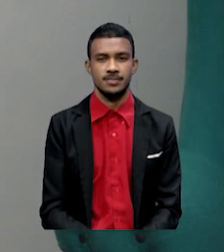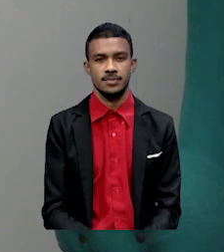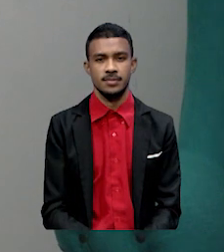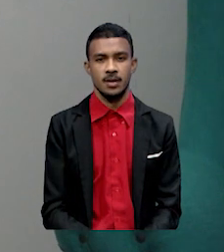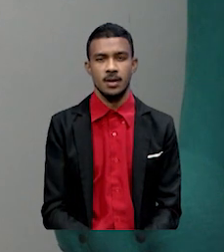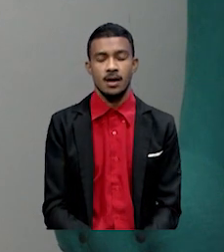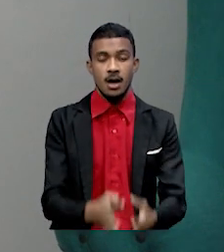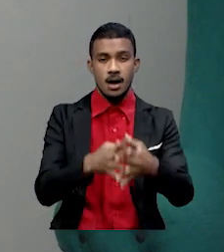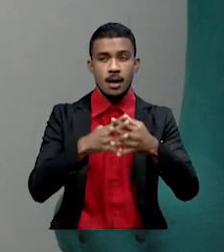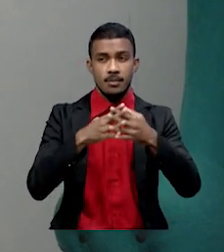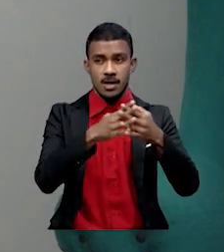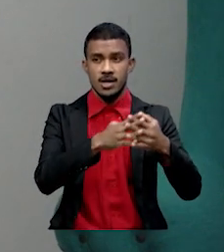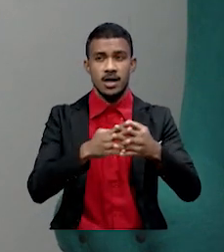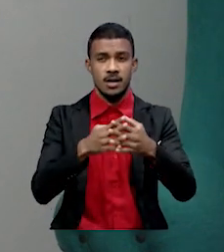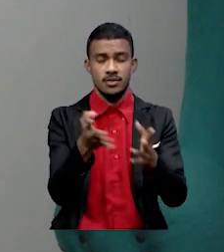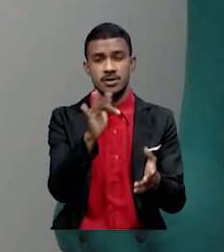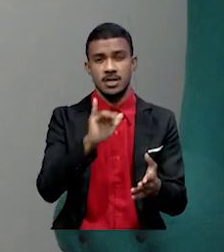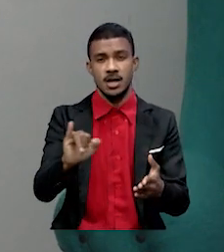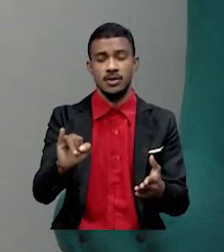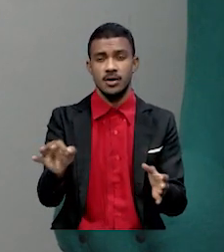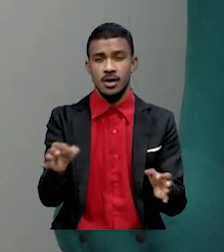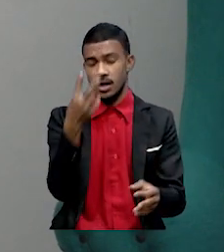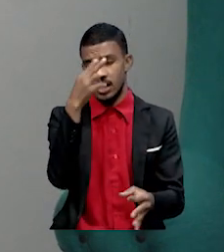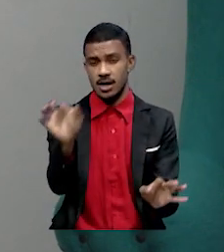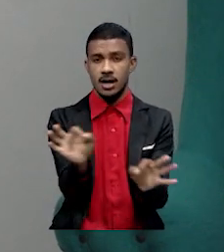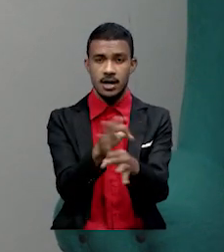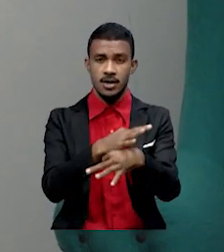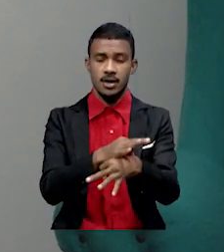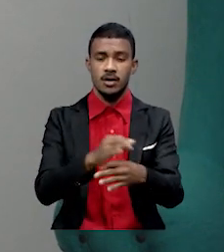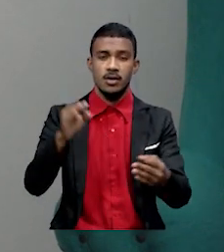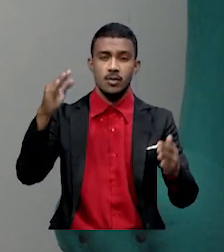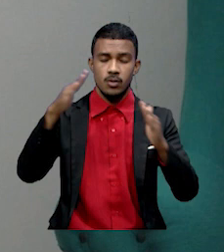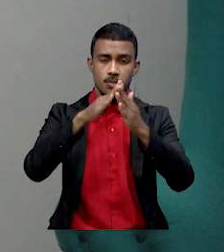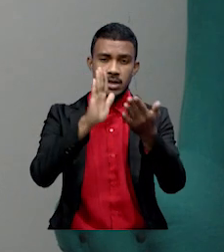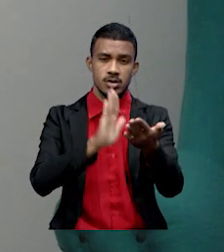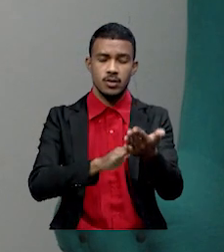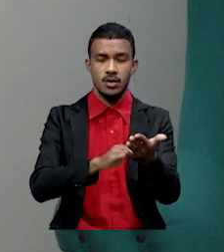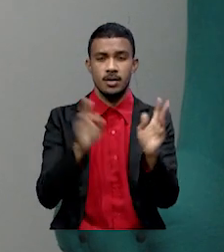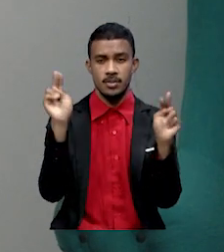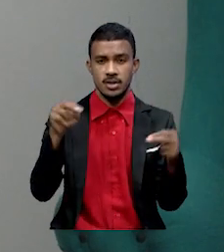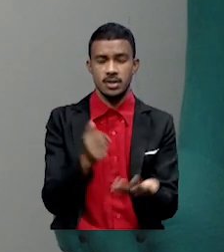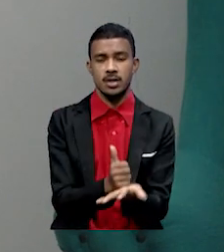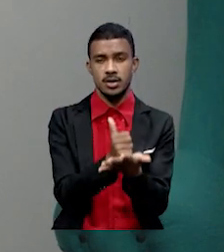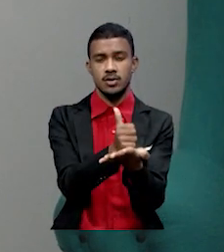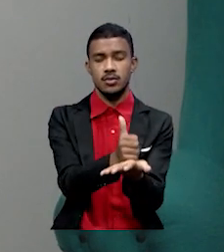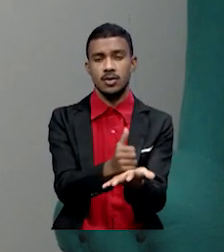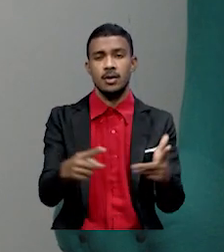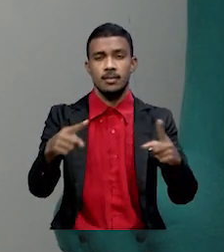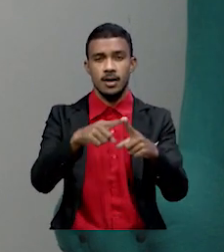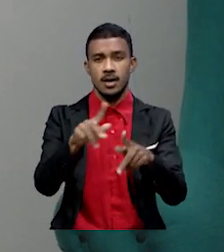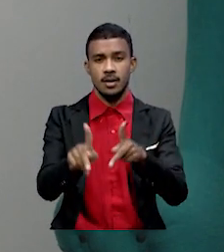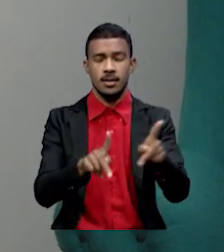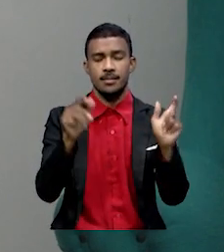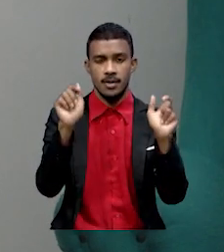americanos sira barre hadia uma escola ne be que precisa ser ne apoio sira contribuimos ba ia povo para o